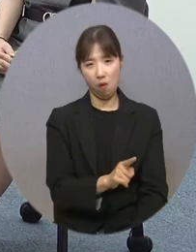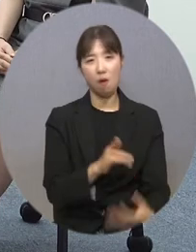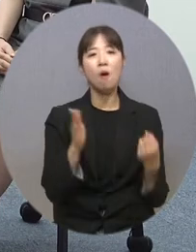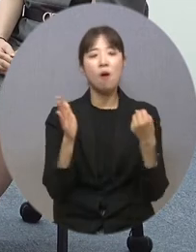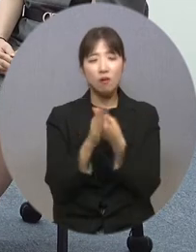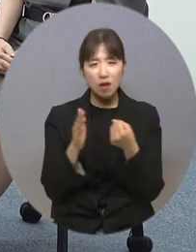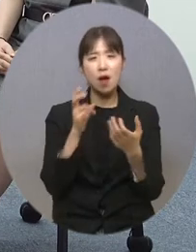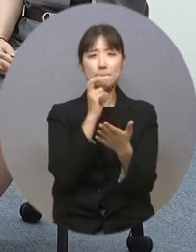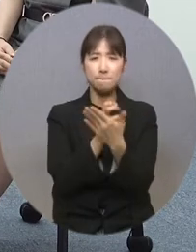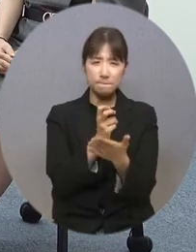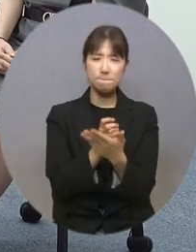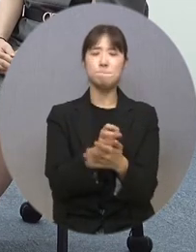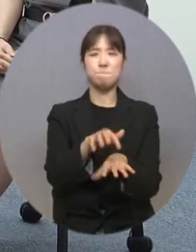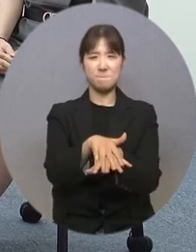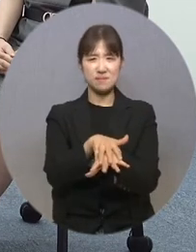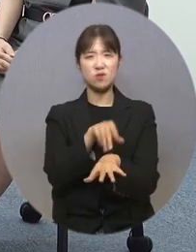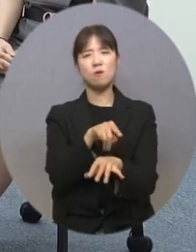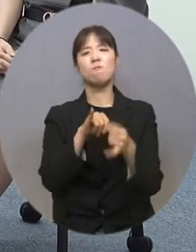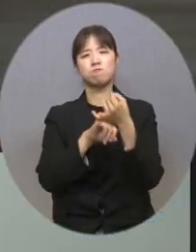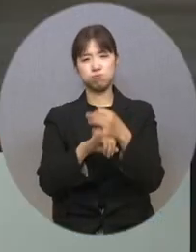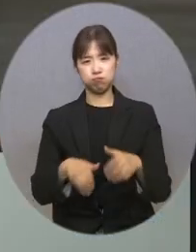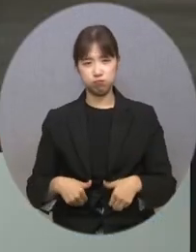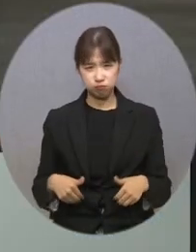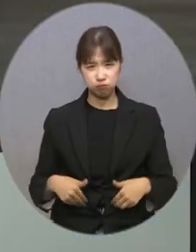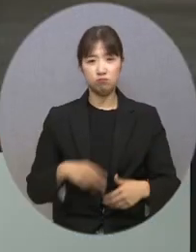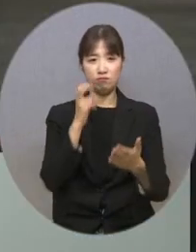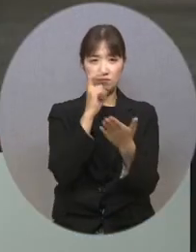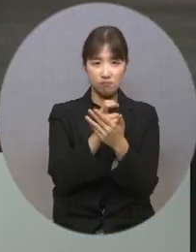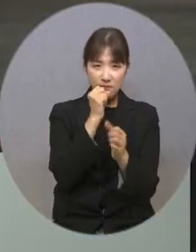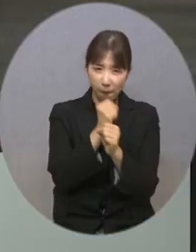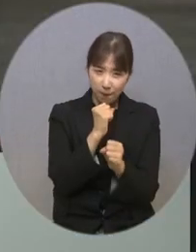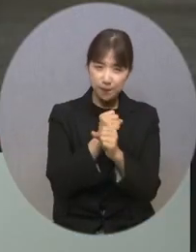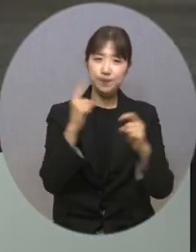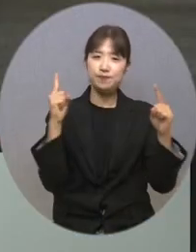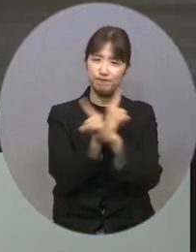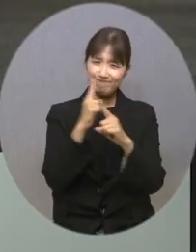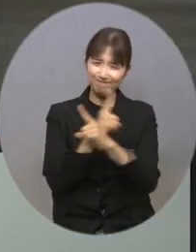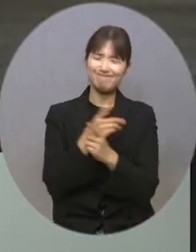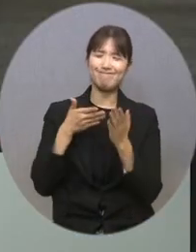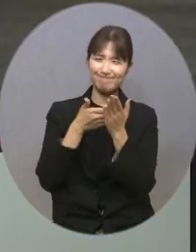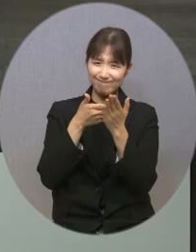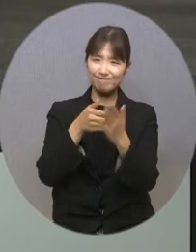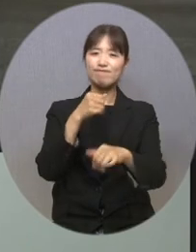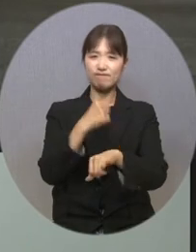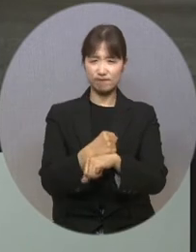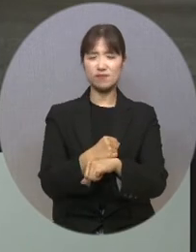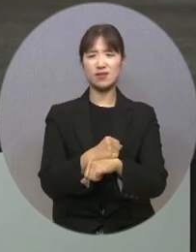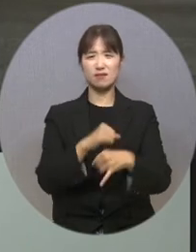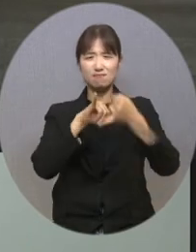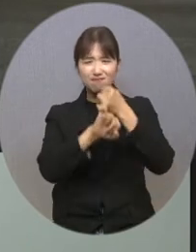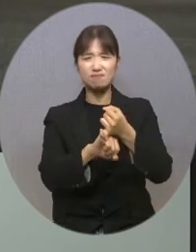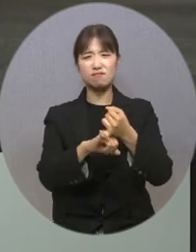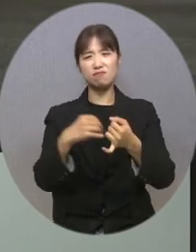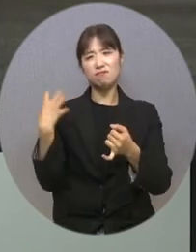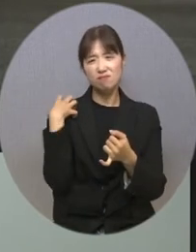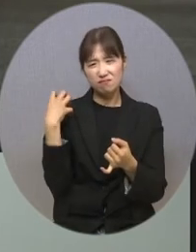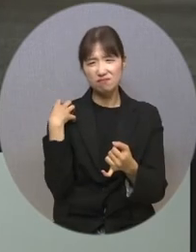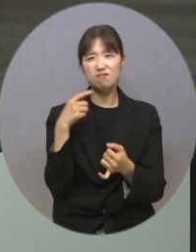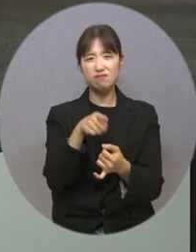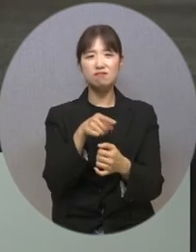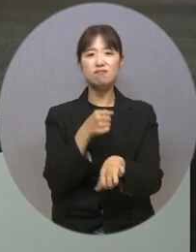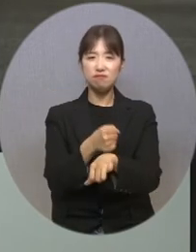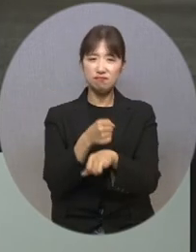법과 제도는 늘 얘기하는 거고 법의 제정이 나 개정을 요구하는 거고 의무화를 잡고 얘기하는거 줘